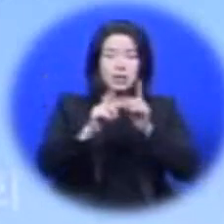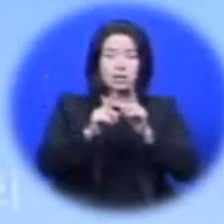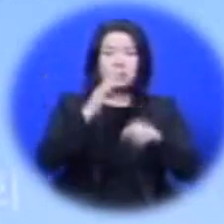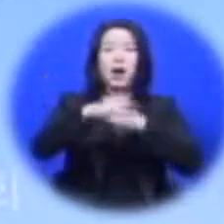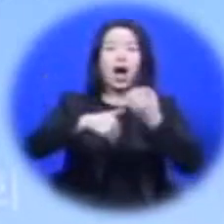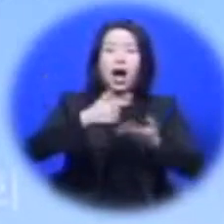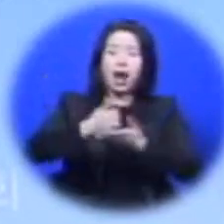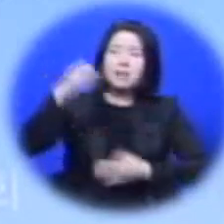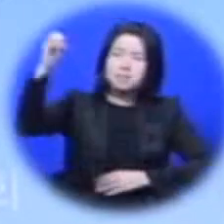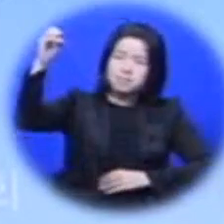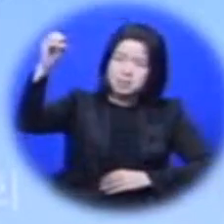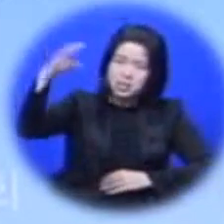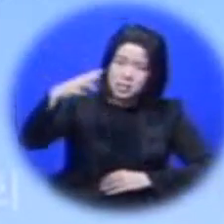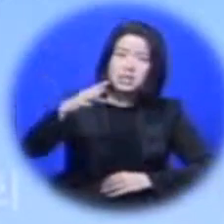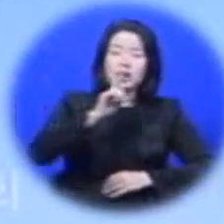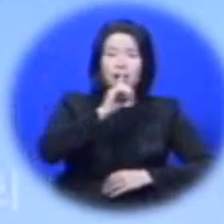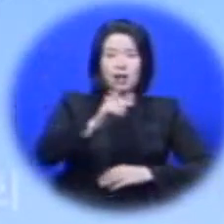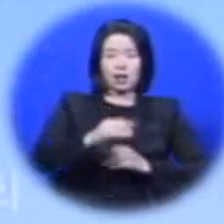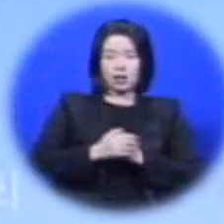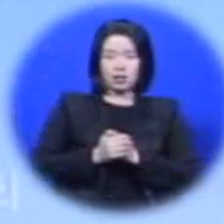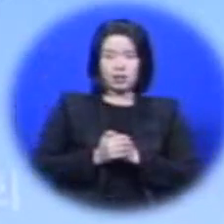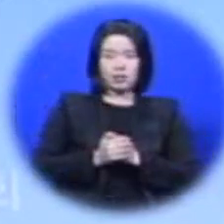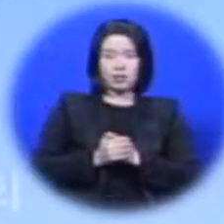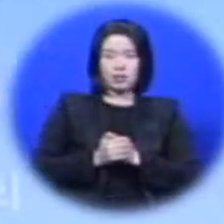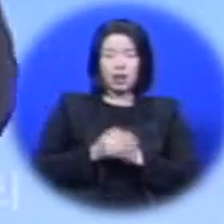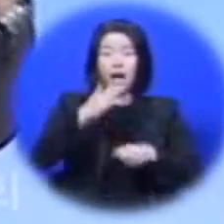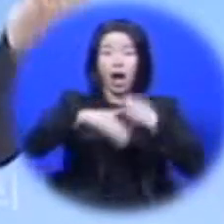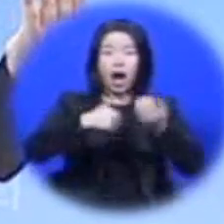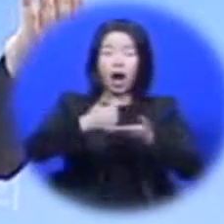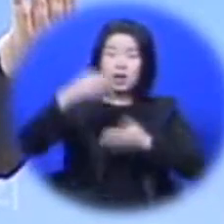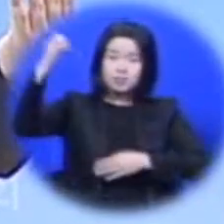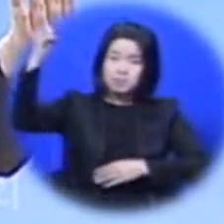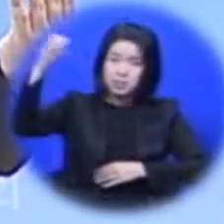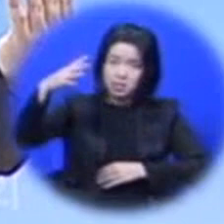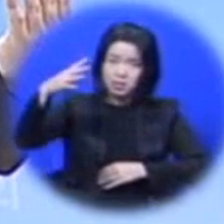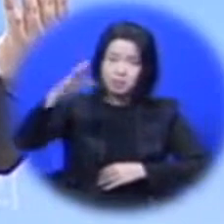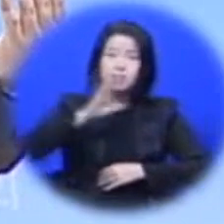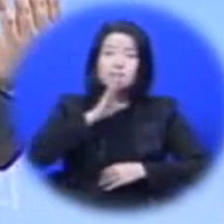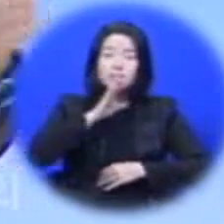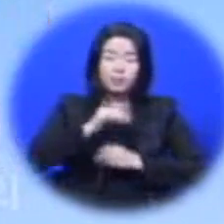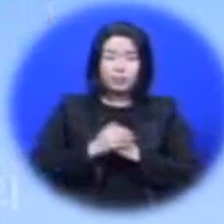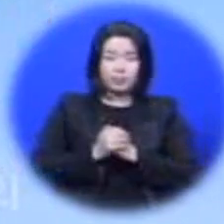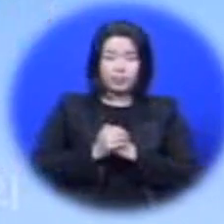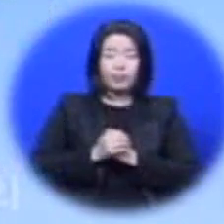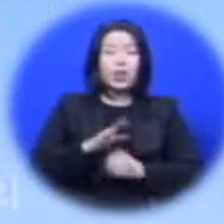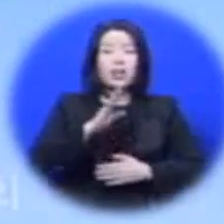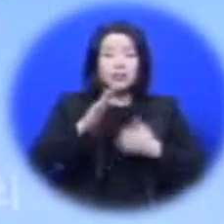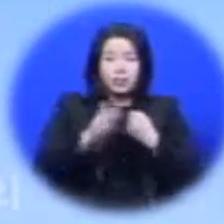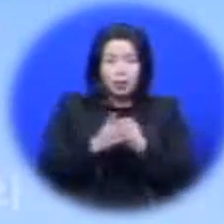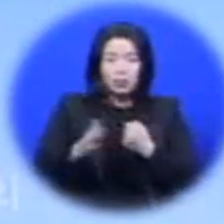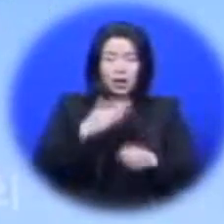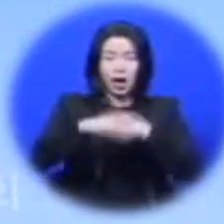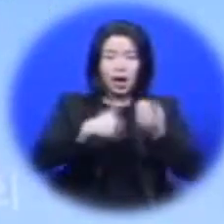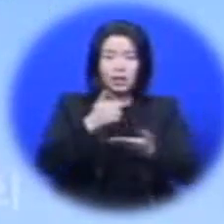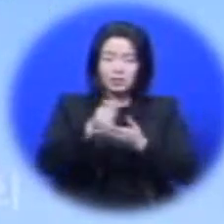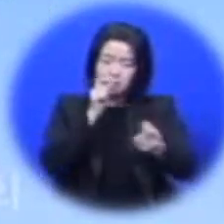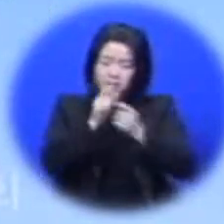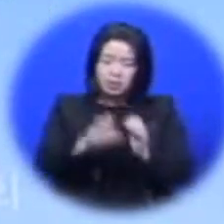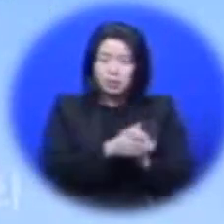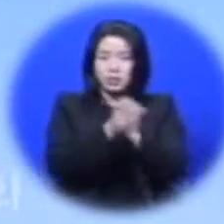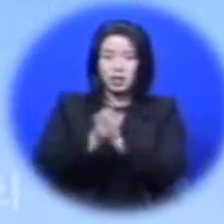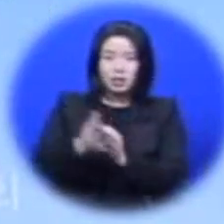하나님은 빛이라고 그러셨어요. 그러니까 하나님이 빛이십니다. 그러니까 하나님과 사귐을